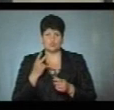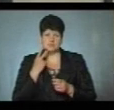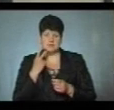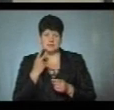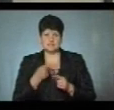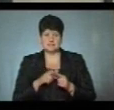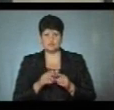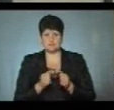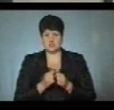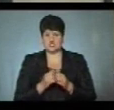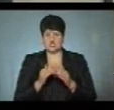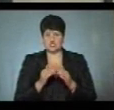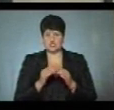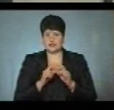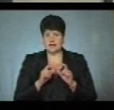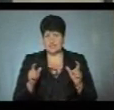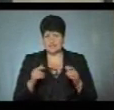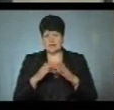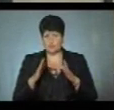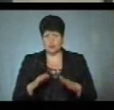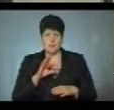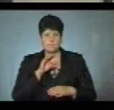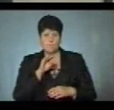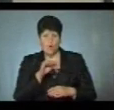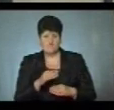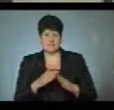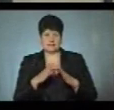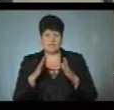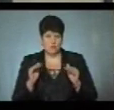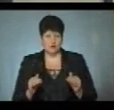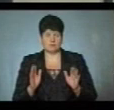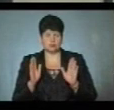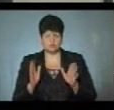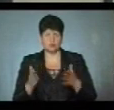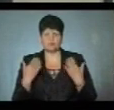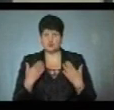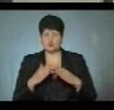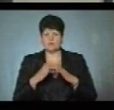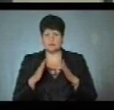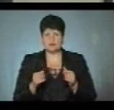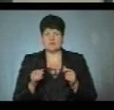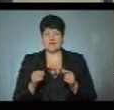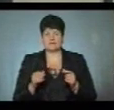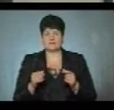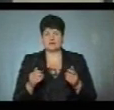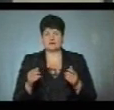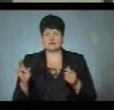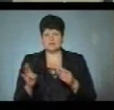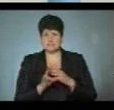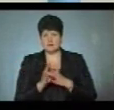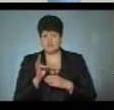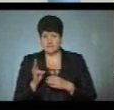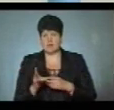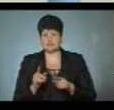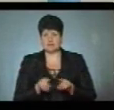будуть пришкільні табори, це будуть мовні табори, це будуть оздоровчі заклади, верніше такі відпочинкові табори при церквах, канікули з Богом. Крім